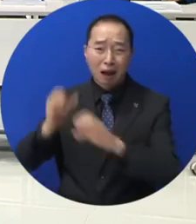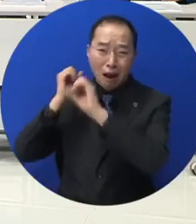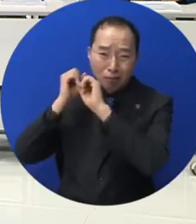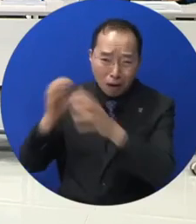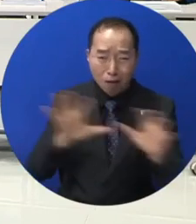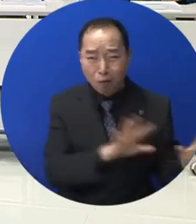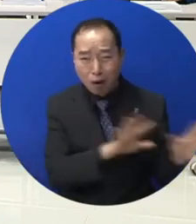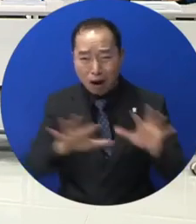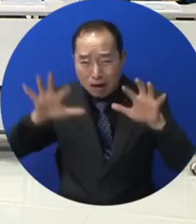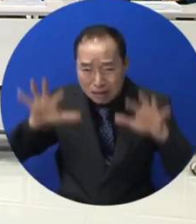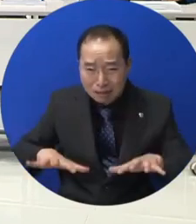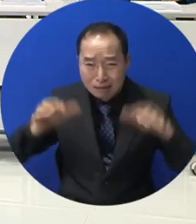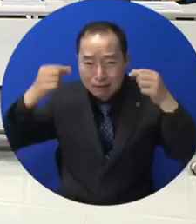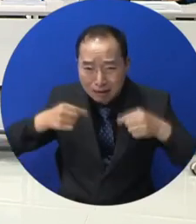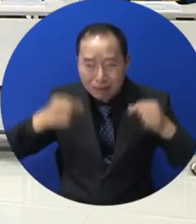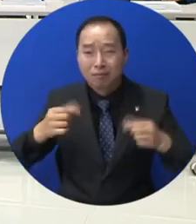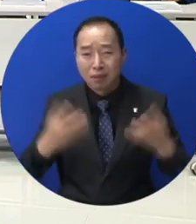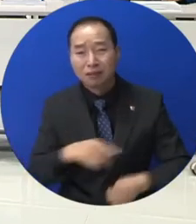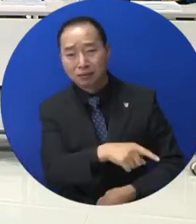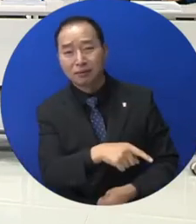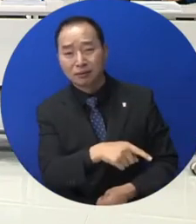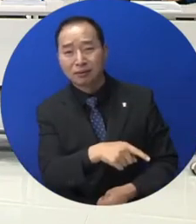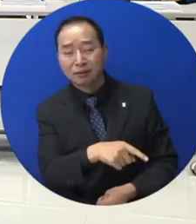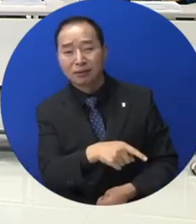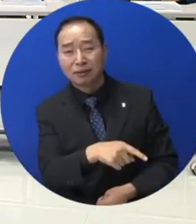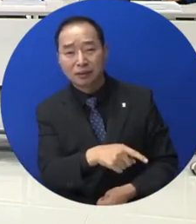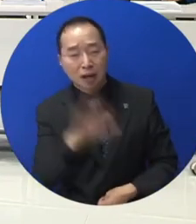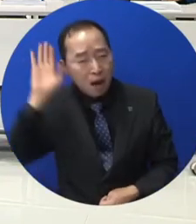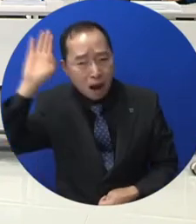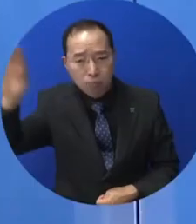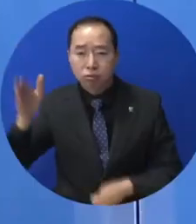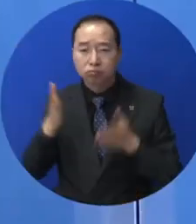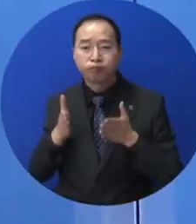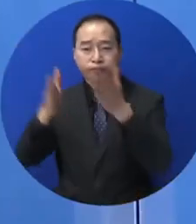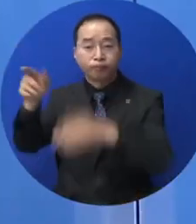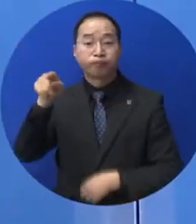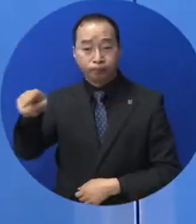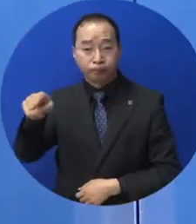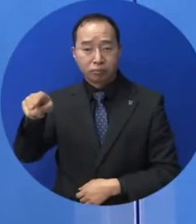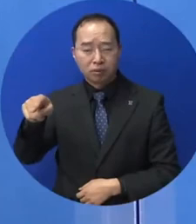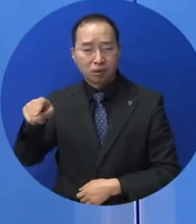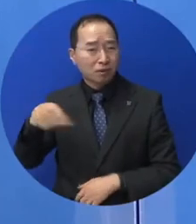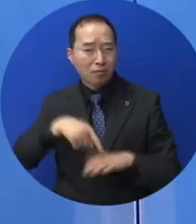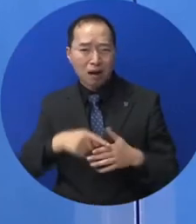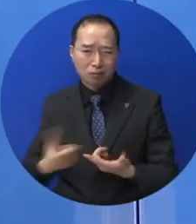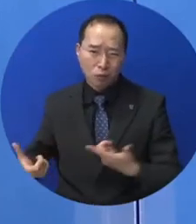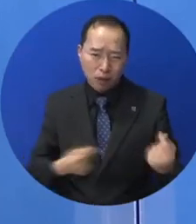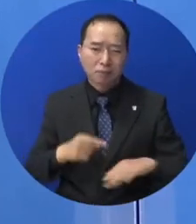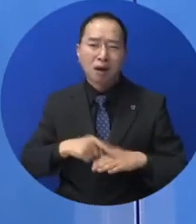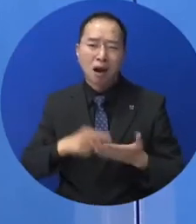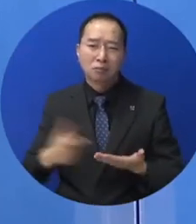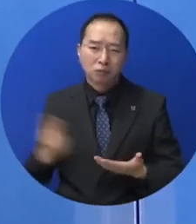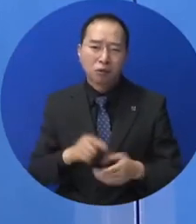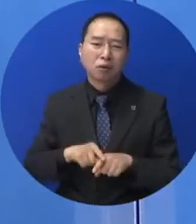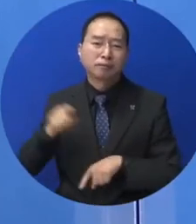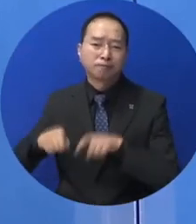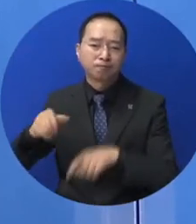울며 각오했던 게 그런 게 아니겠습니까? 저는 앞으로 우리가 가려고 하는 이 길이 다 그런 같은 마음으로 가는 게 아니겠는가.